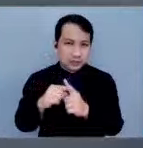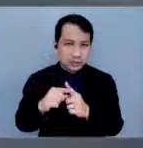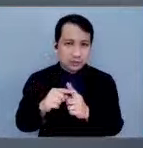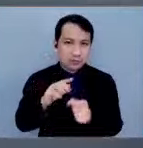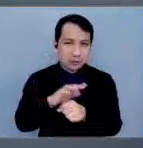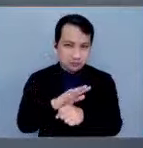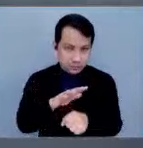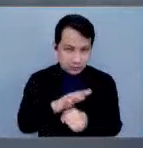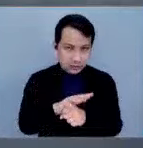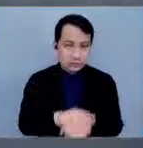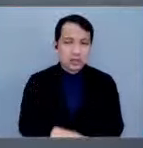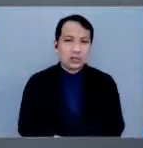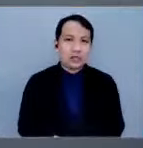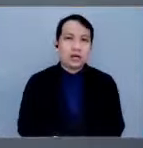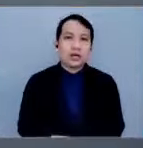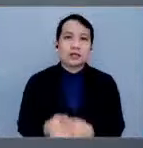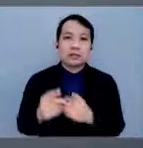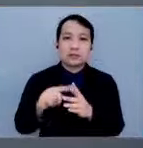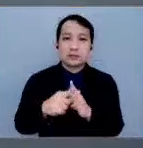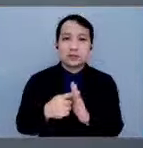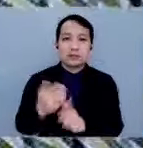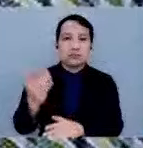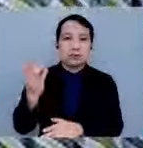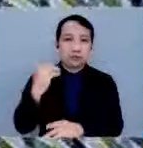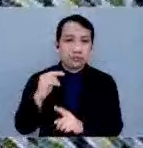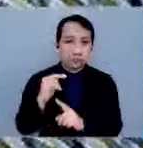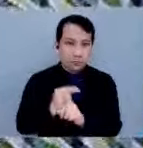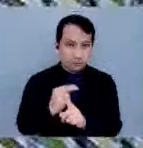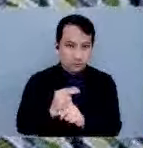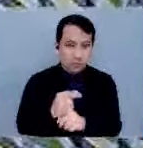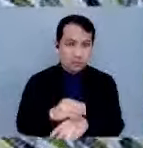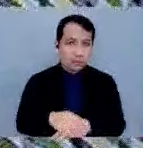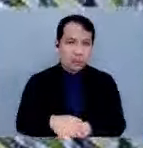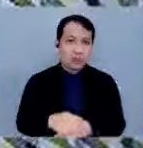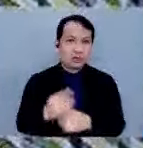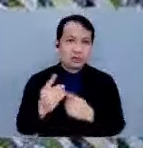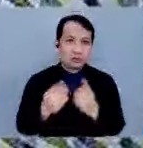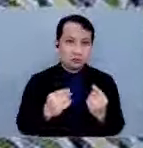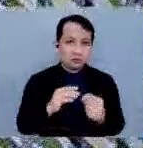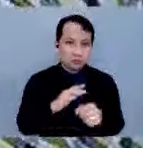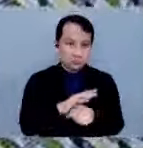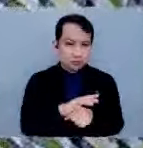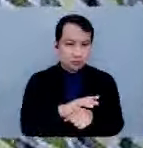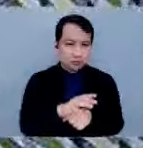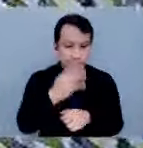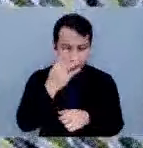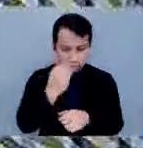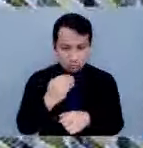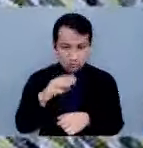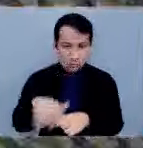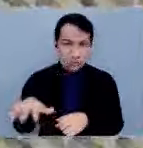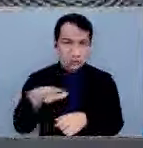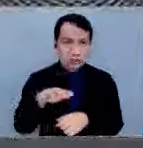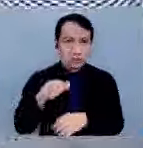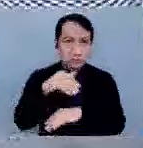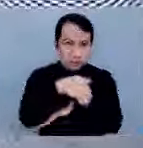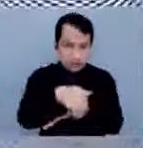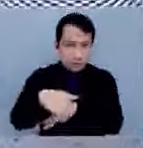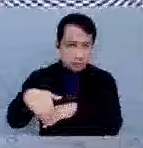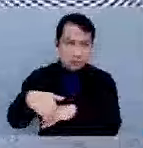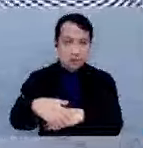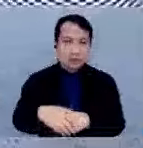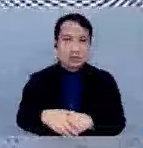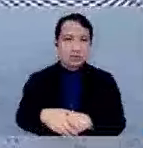panghahalay na nagsimula noon pang Nobyembre. Ginagawa raw ito kapag tulog na ang lahat tuwing gabi. Andun kami,